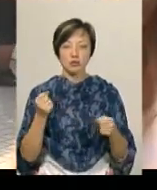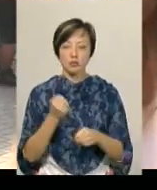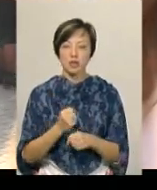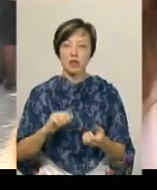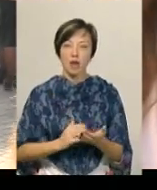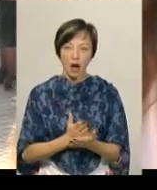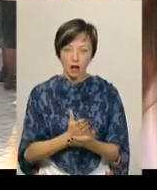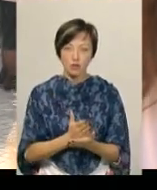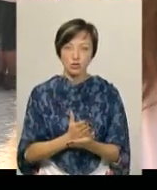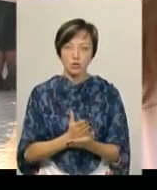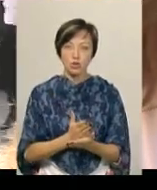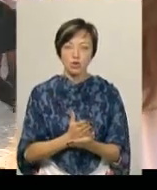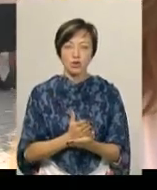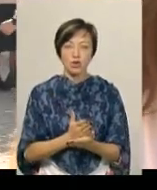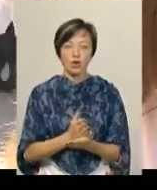якісно.